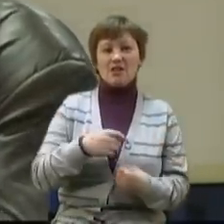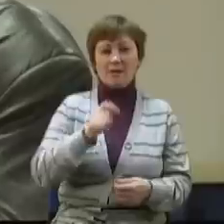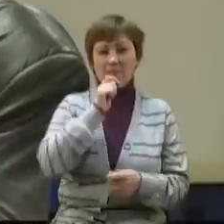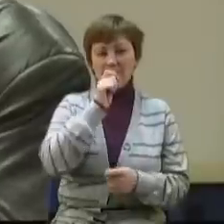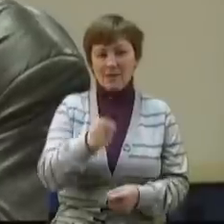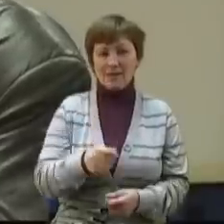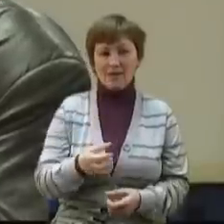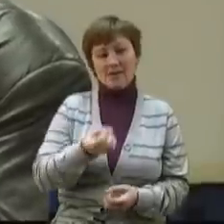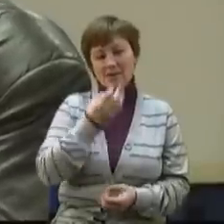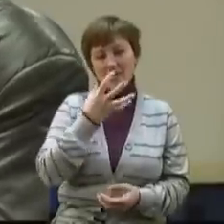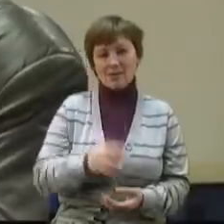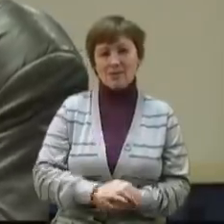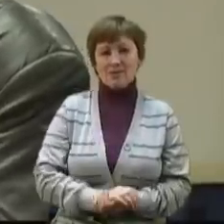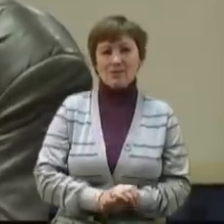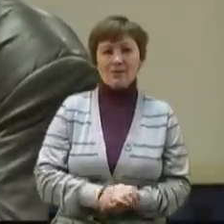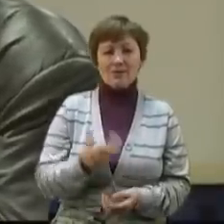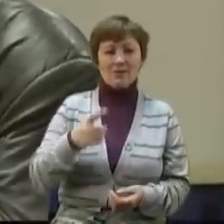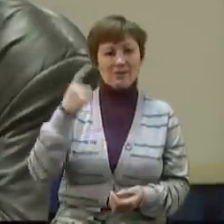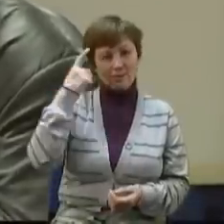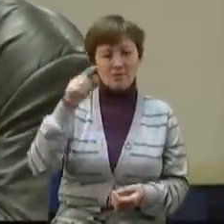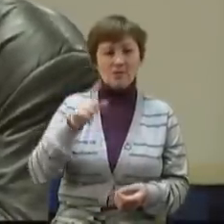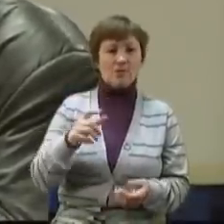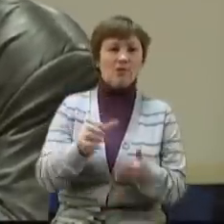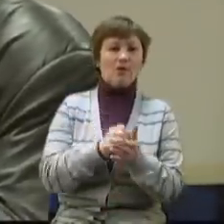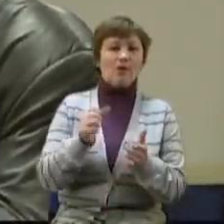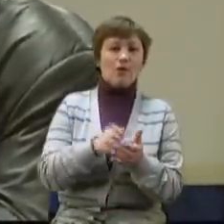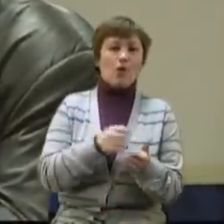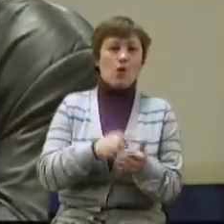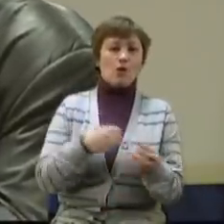Все время думает, видишь, ты уже в коже ходишь. Я говорю, слава Богу.